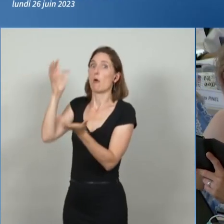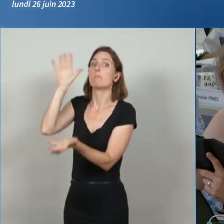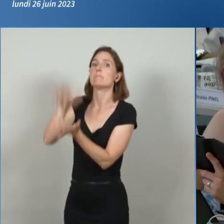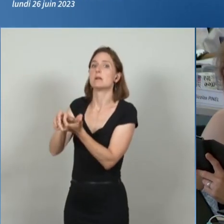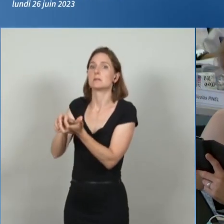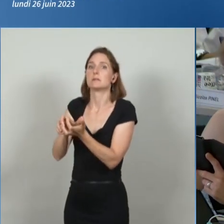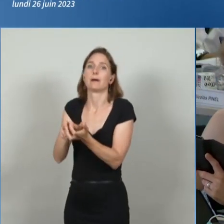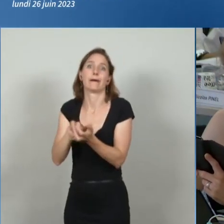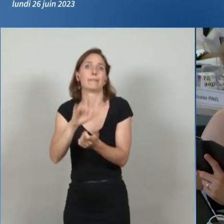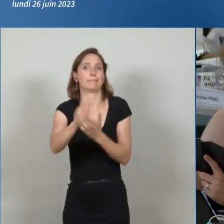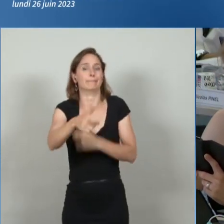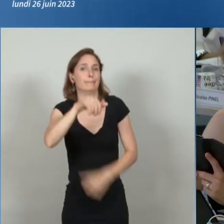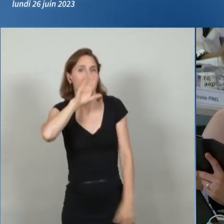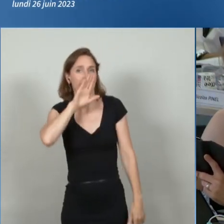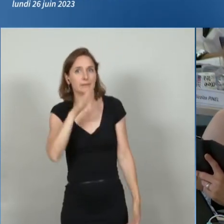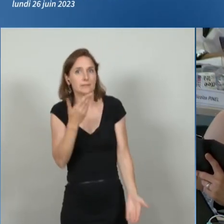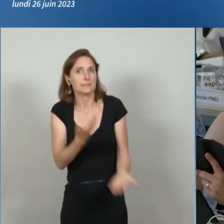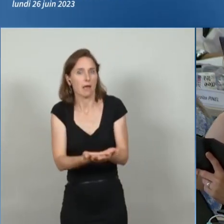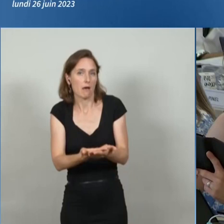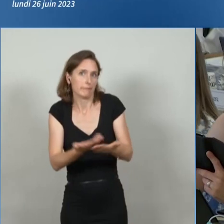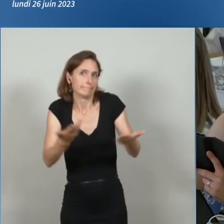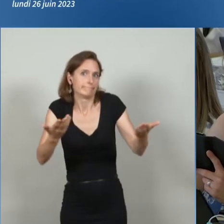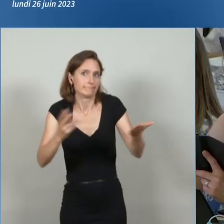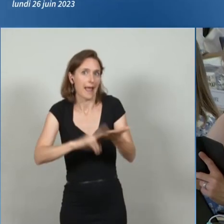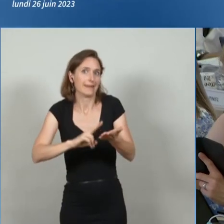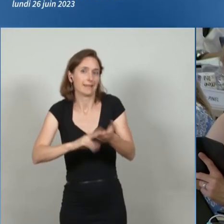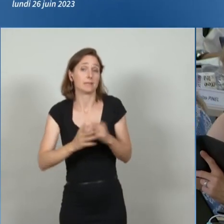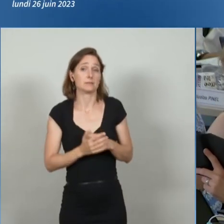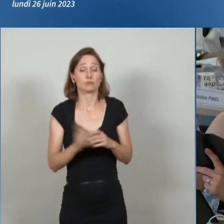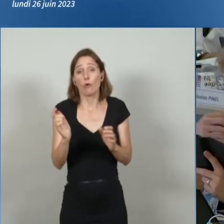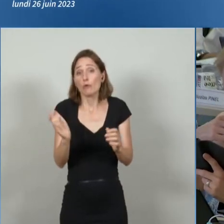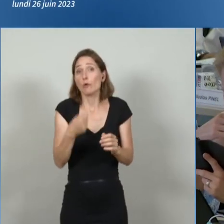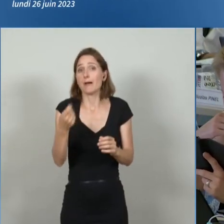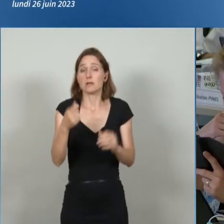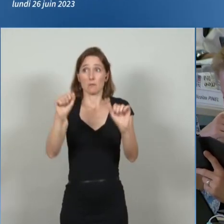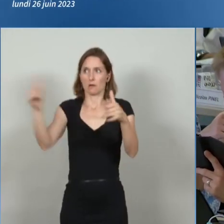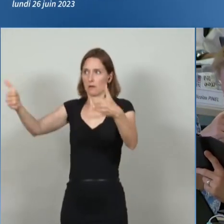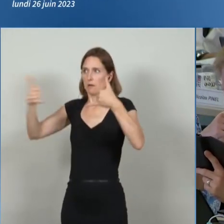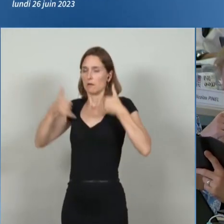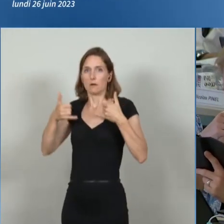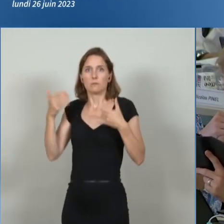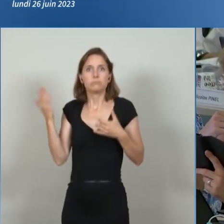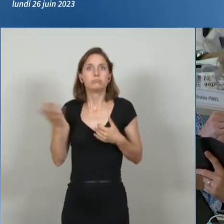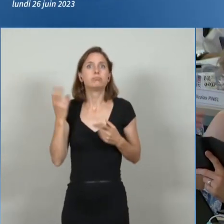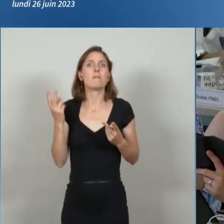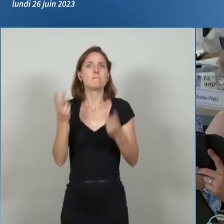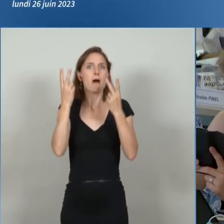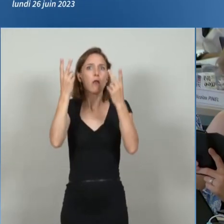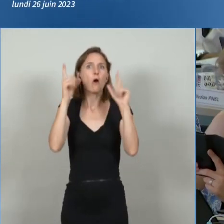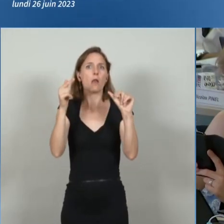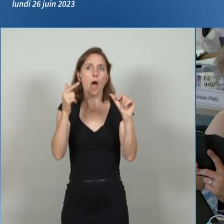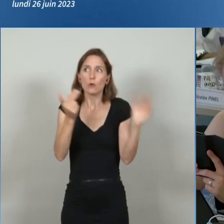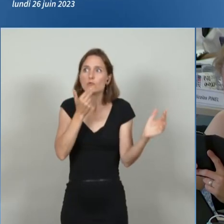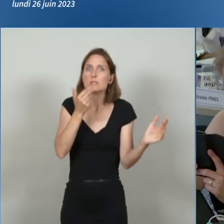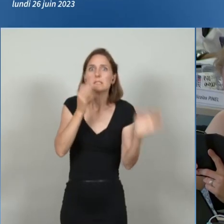donc moi je pense que ça pouvait être un très beau titre et on aurait pu l'exploiter de façon très opportune pour l'image de Grenoble justement mais